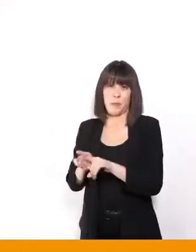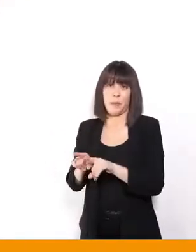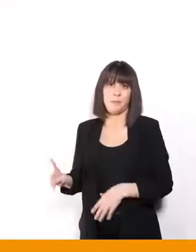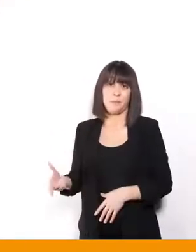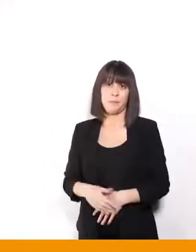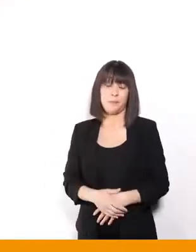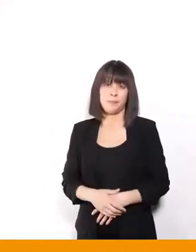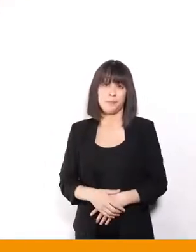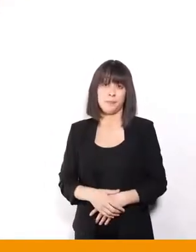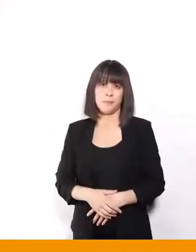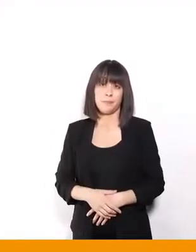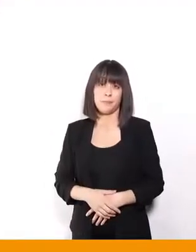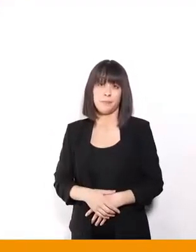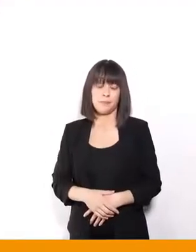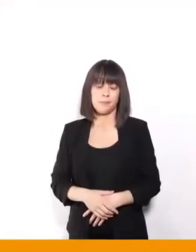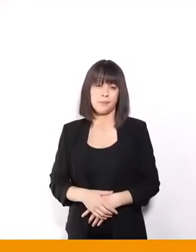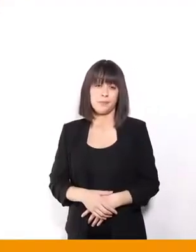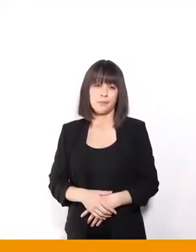Un,